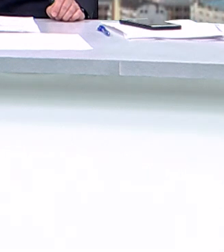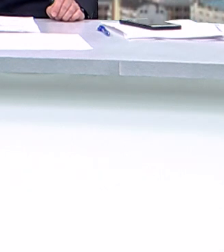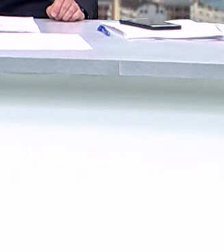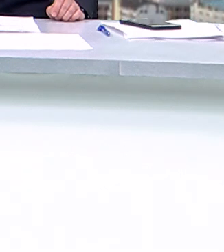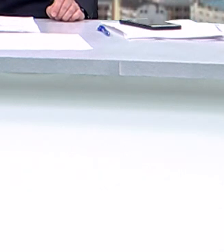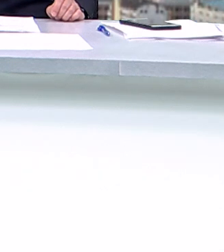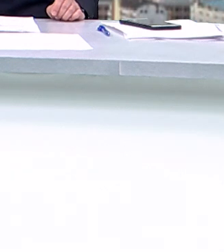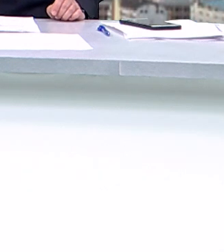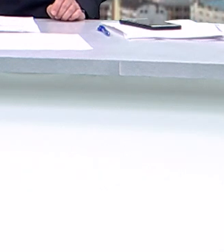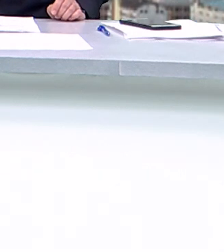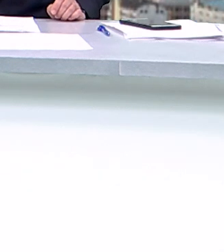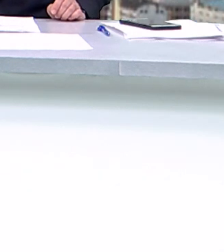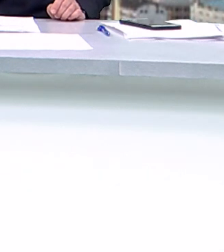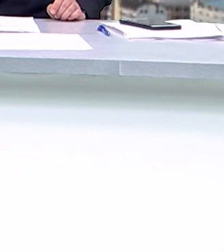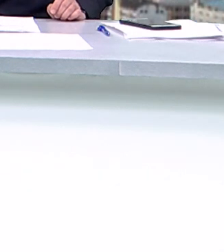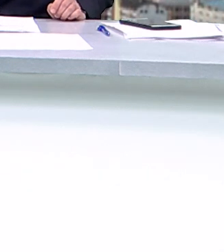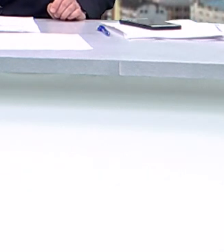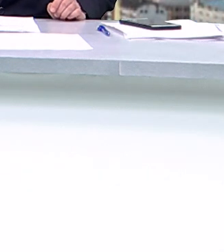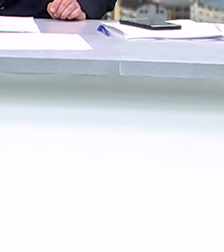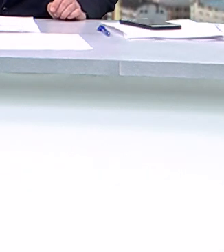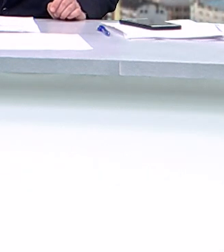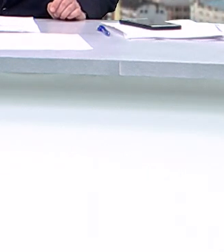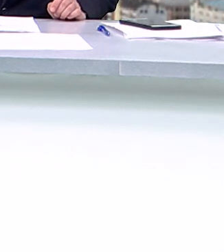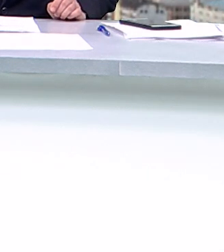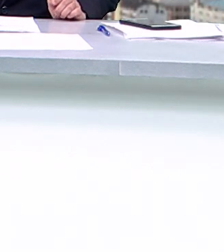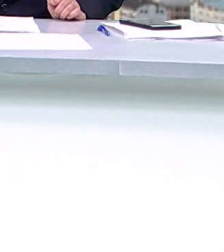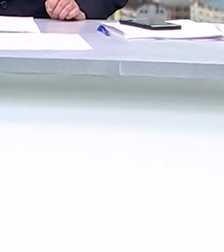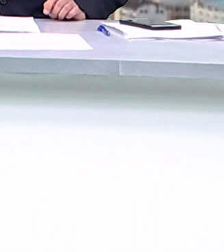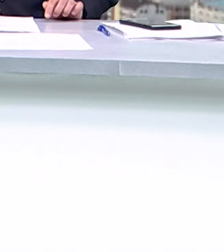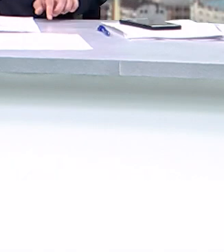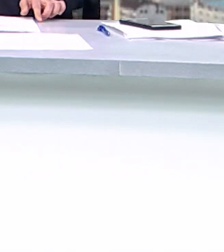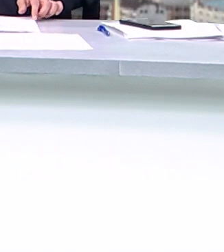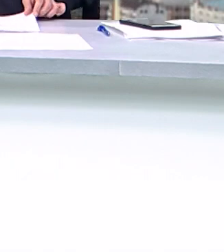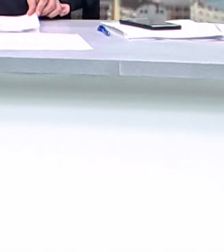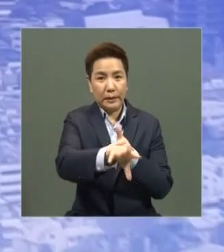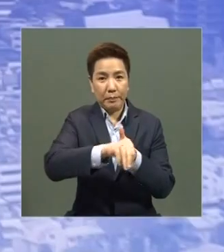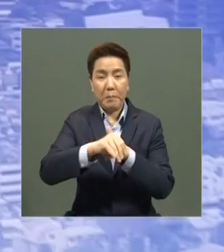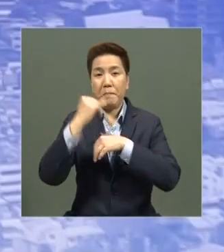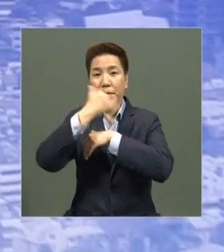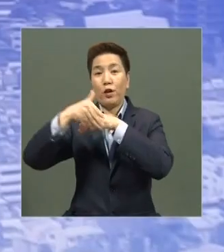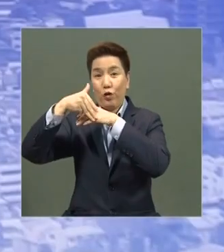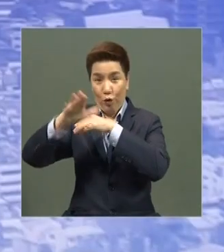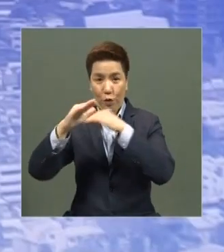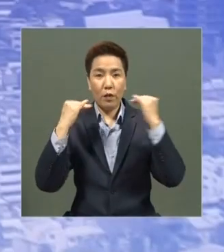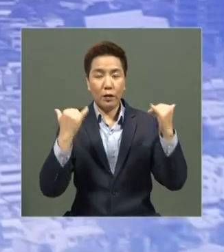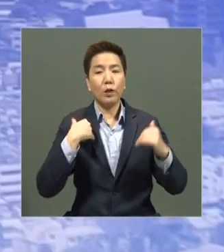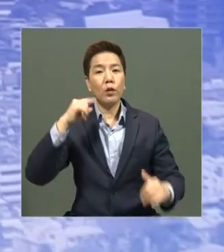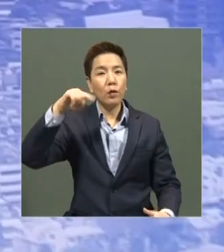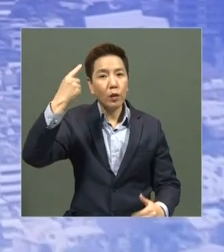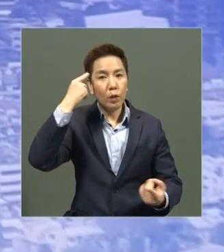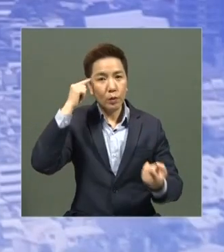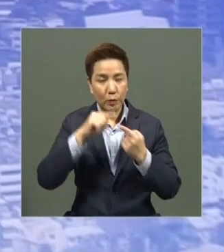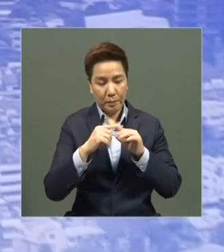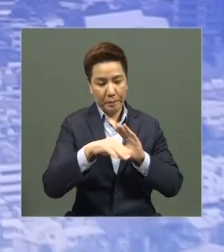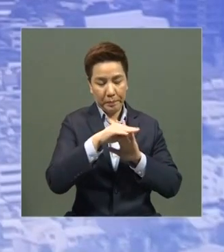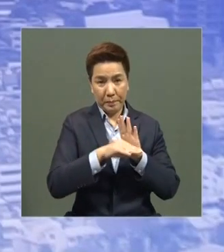ส่วนใหญ่เป็นการค้นหาเชิงรุกในกลุ่มแรงงานต่างด้าวนะครับและสิ่งที่หลายคนรอคอยครับคือการปฏิบัติหน้าที่วันแรกของห